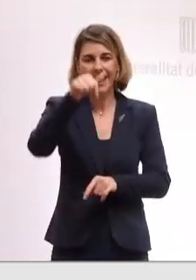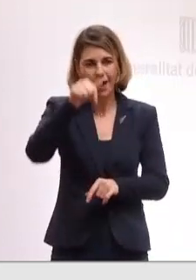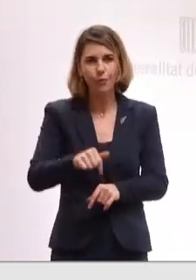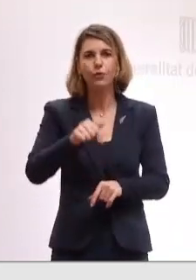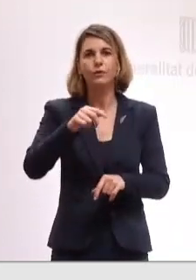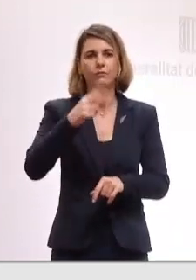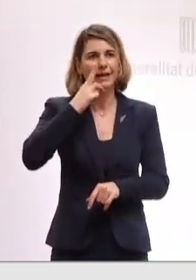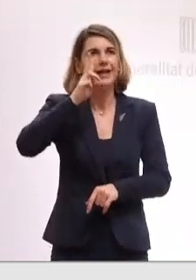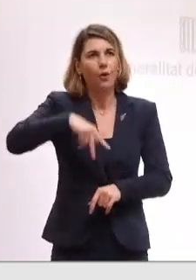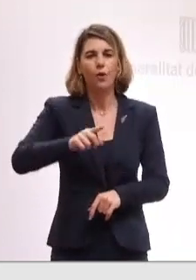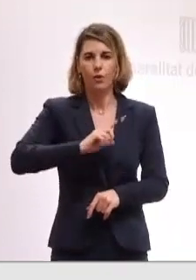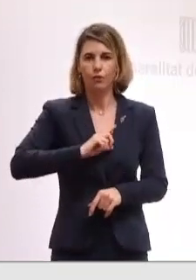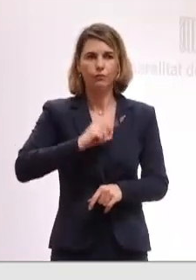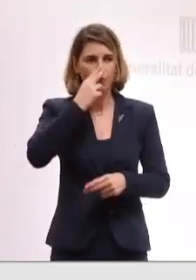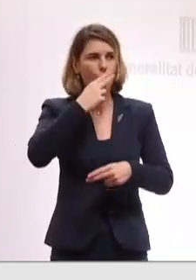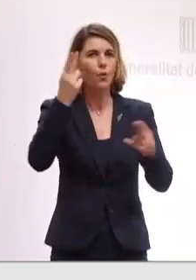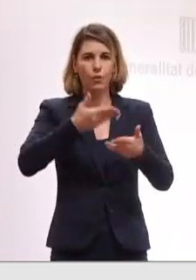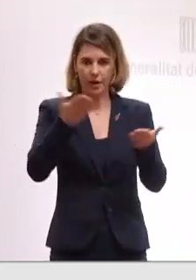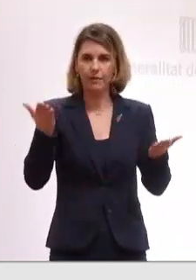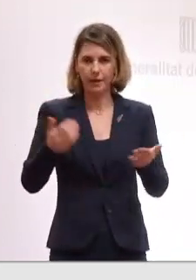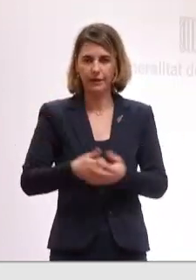estat reconeguda públicament.